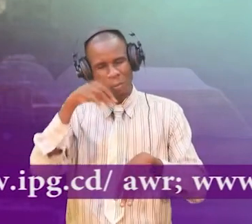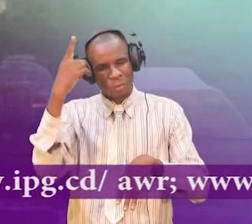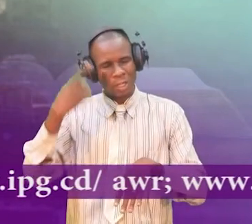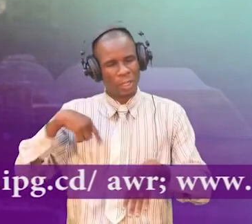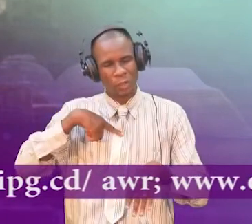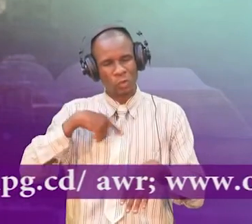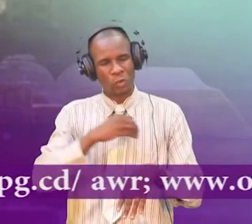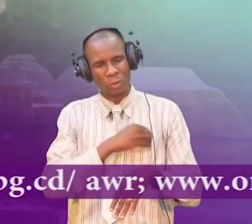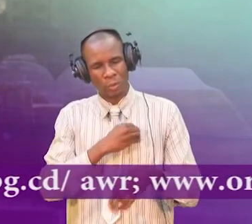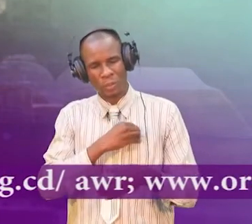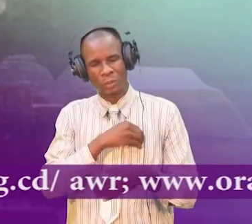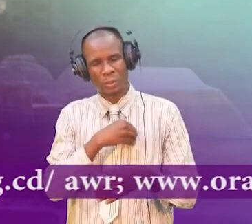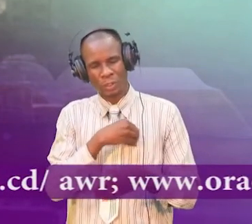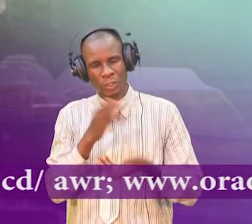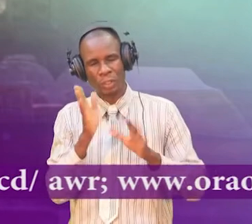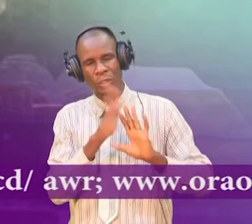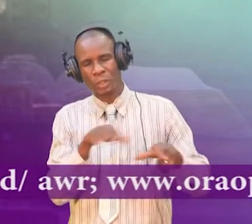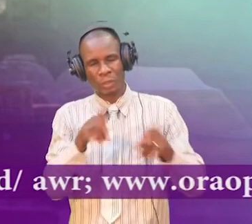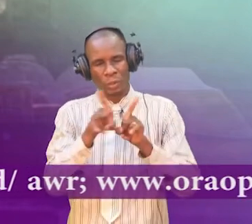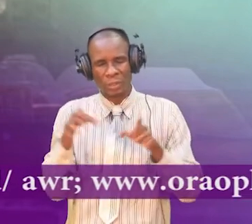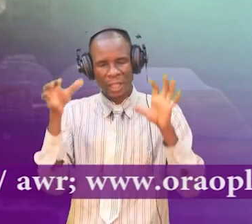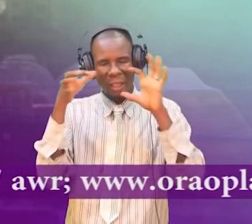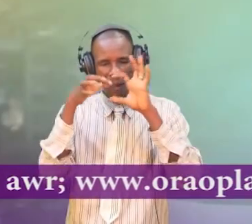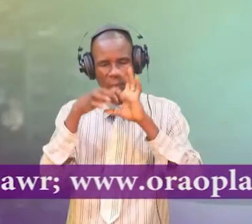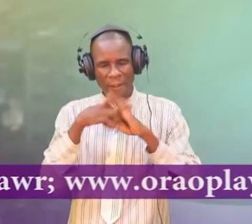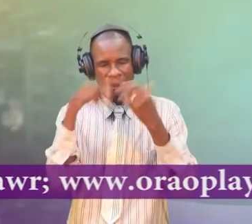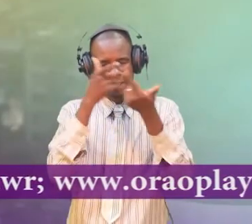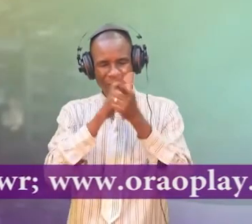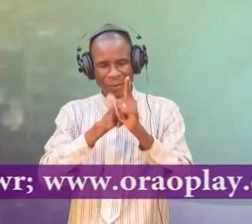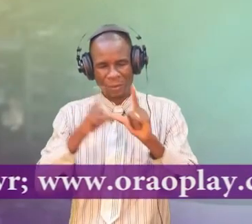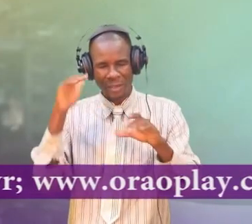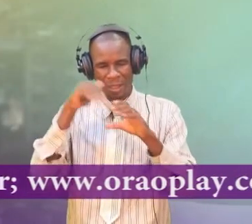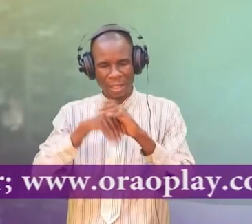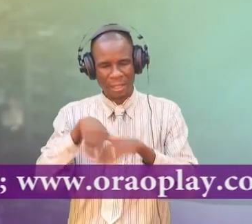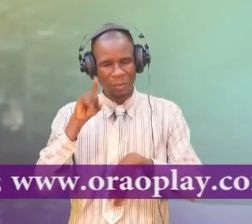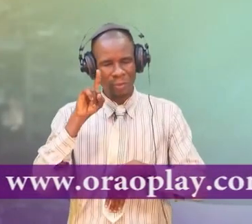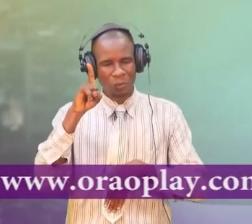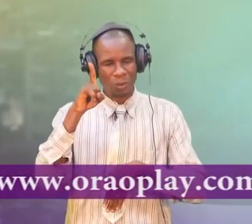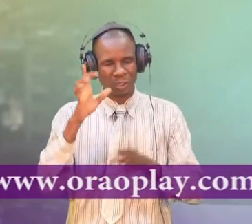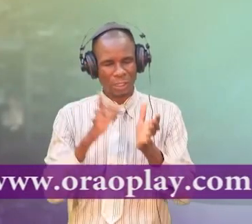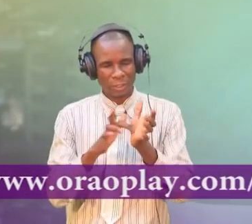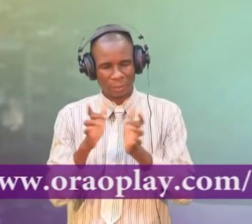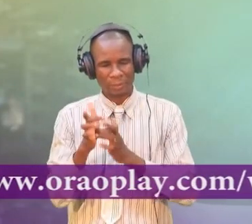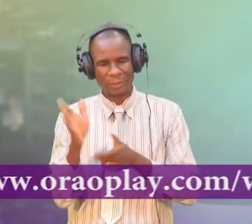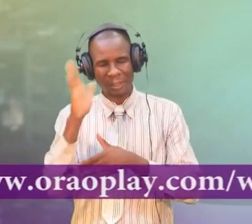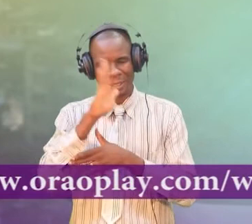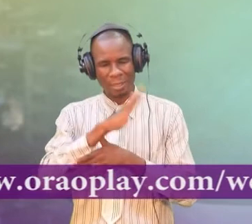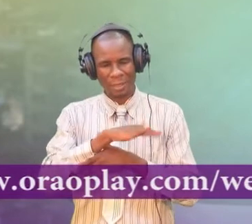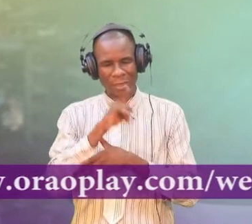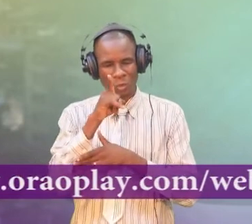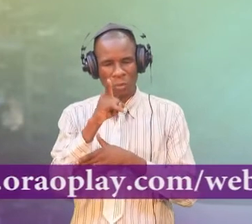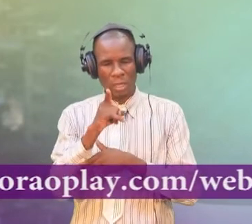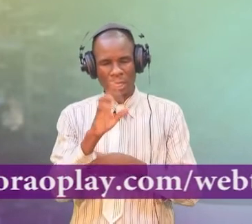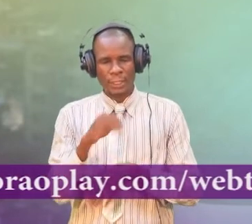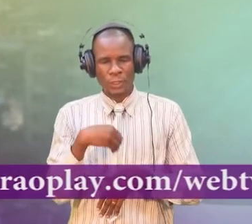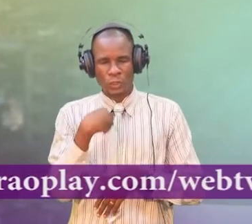boni boni penza tosepeli na liloba oyo ezali bozwi monene ya mpo na ngolu oyo ya Yesu